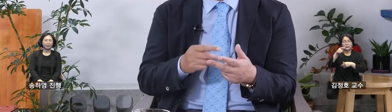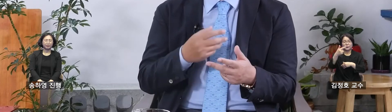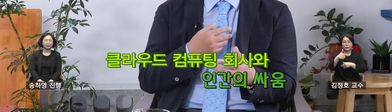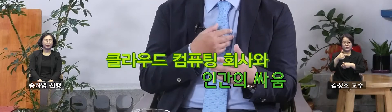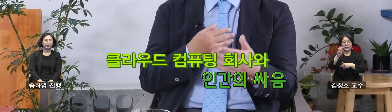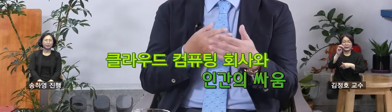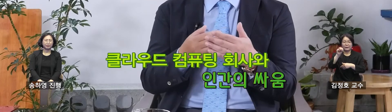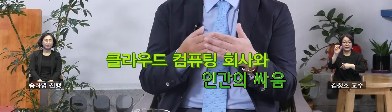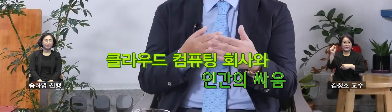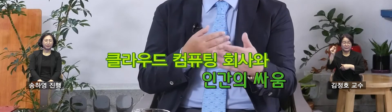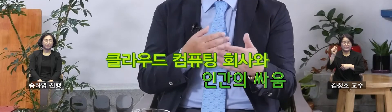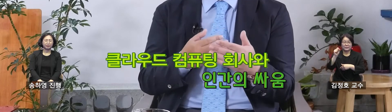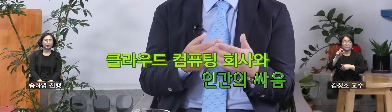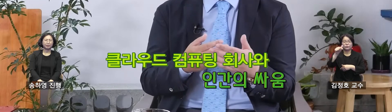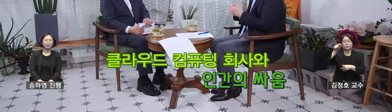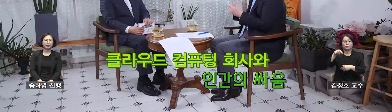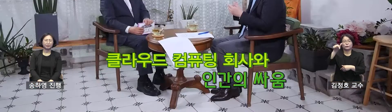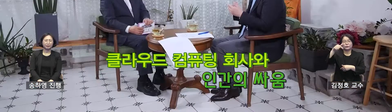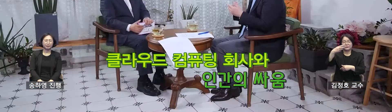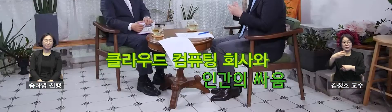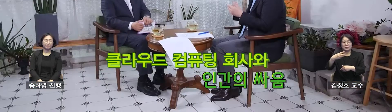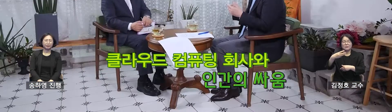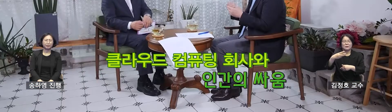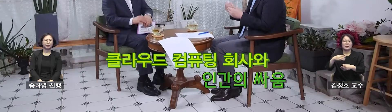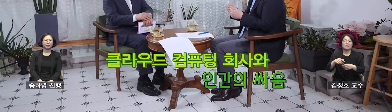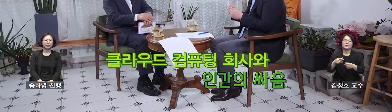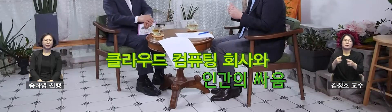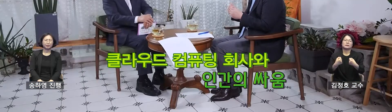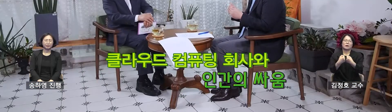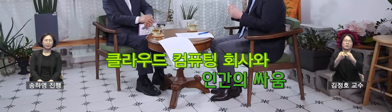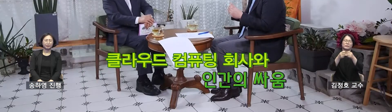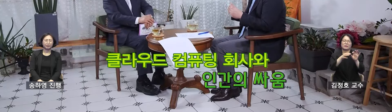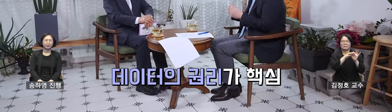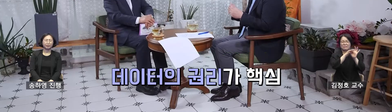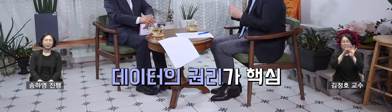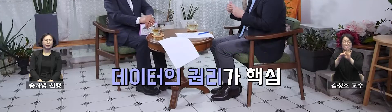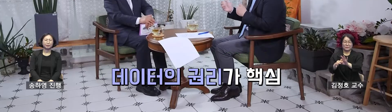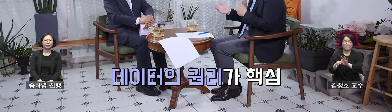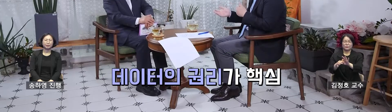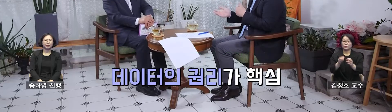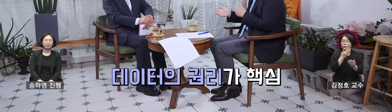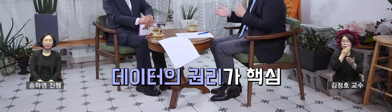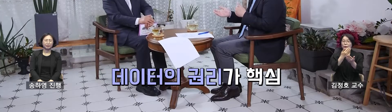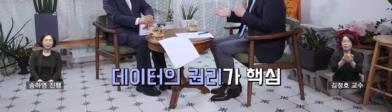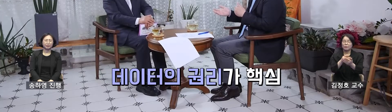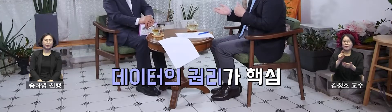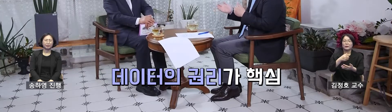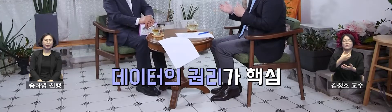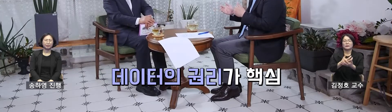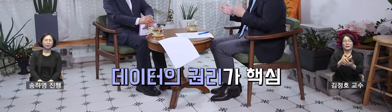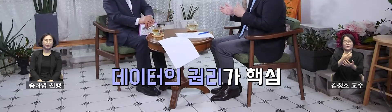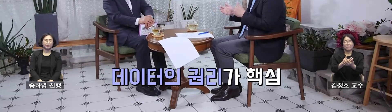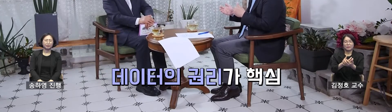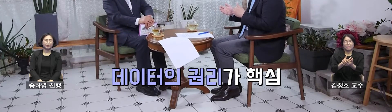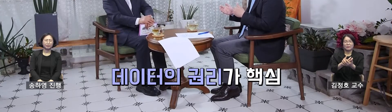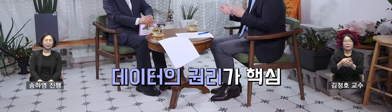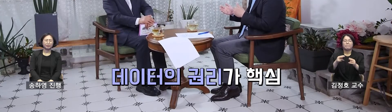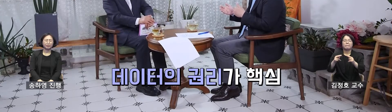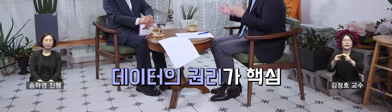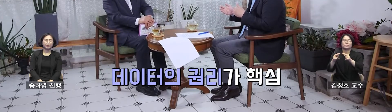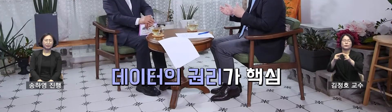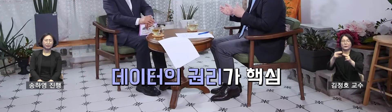마이크로소프트와 우리 인간의 싸움이 계속될 것 같습니다. 그 키는 데이터의 권리, 반도체 성능을